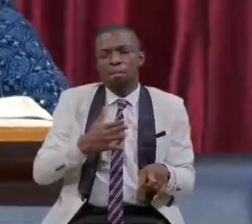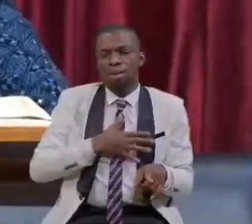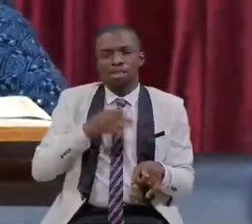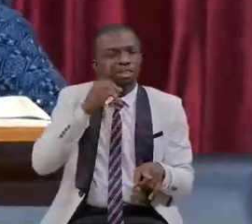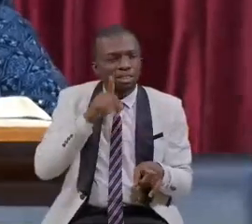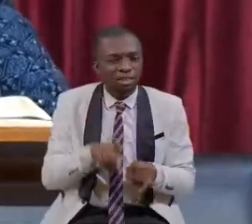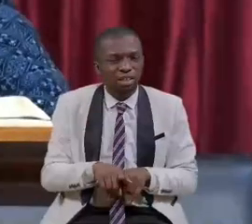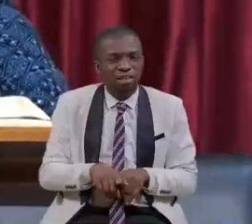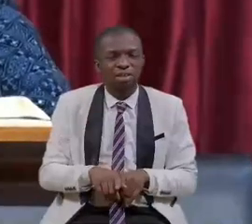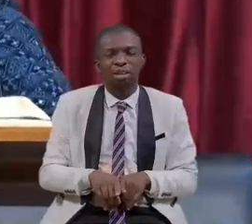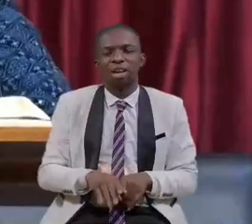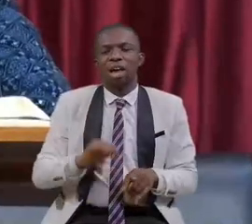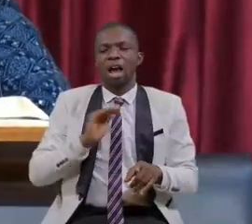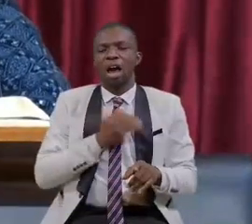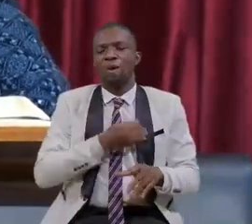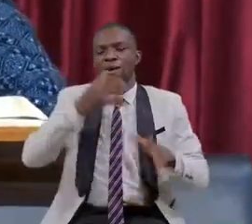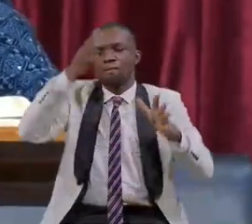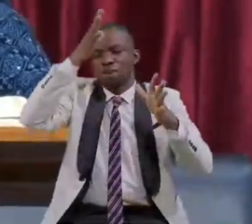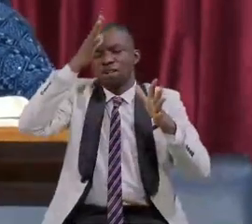qui est au ciel.